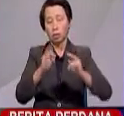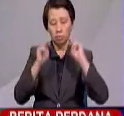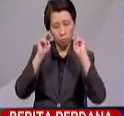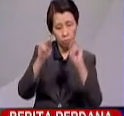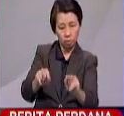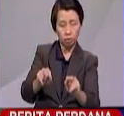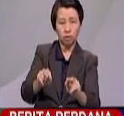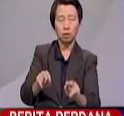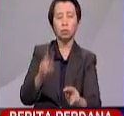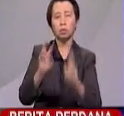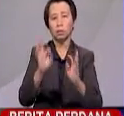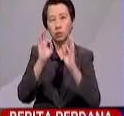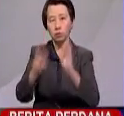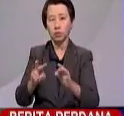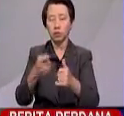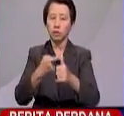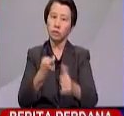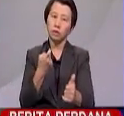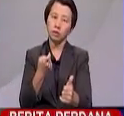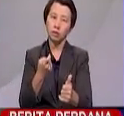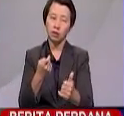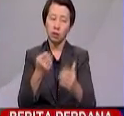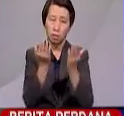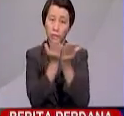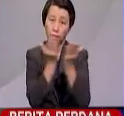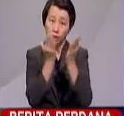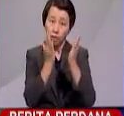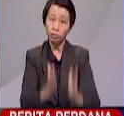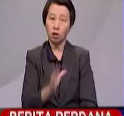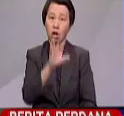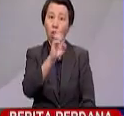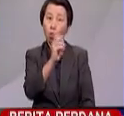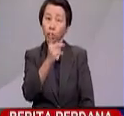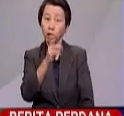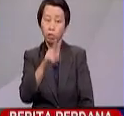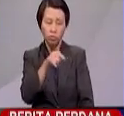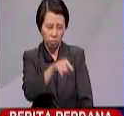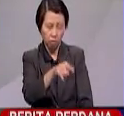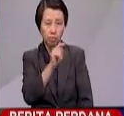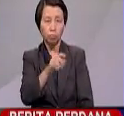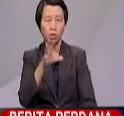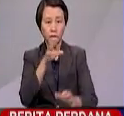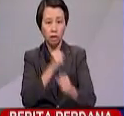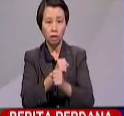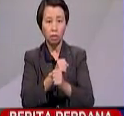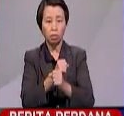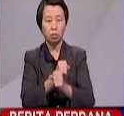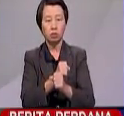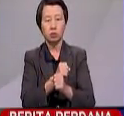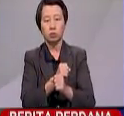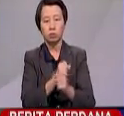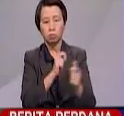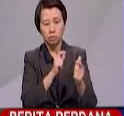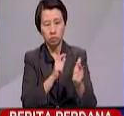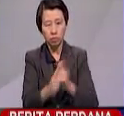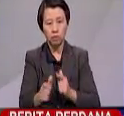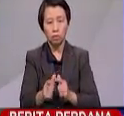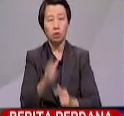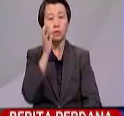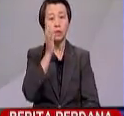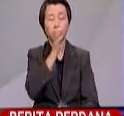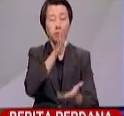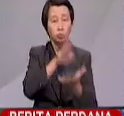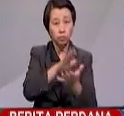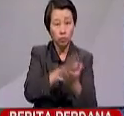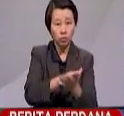tadi adalah aspek-aspek pelajar-pelajar OKU yang perlu mendapatkan pengkhususan, kantin sekolah